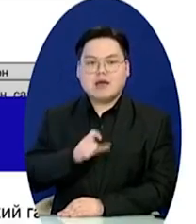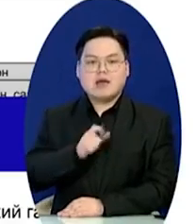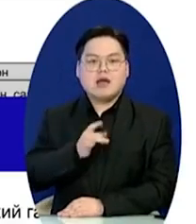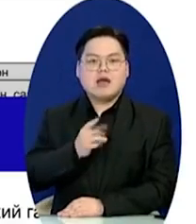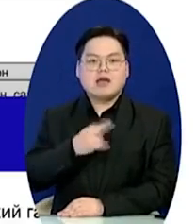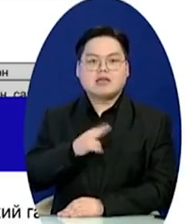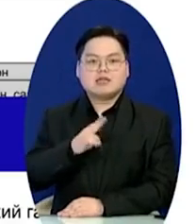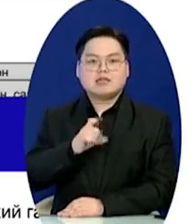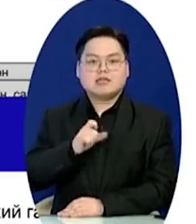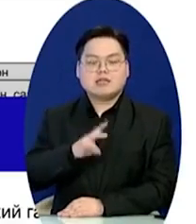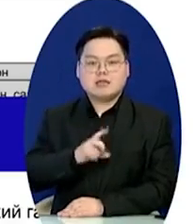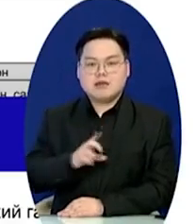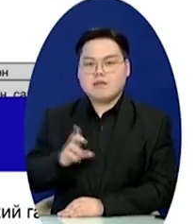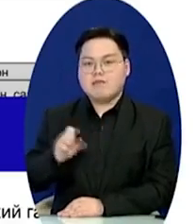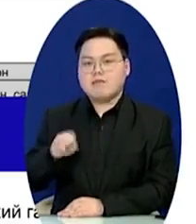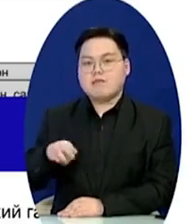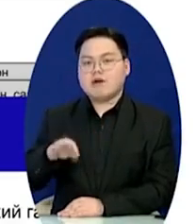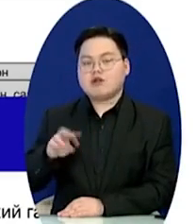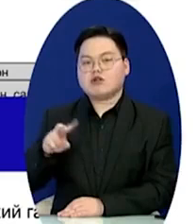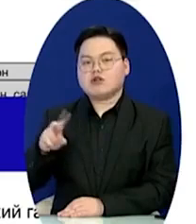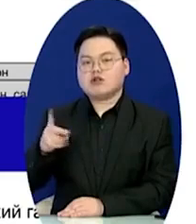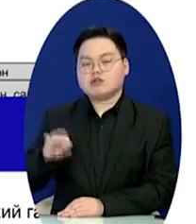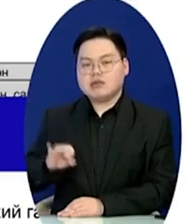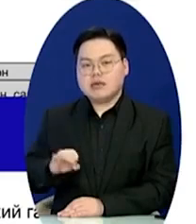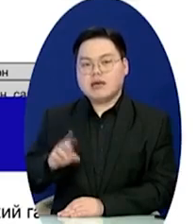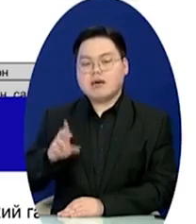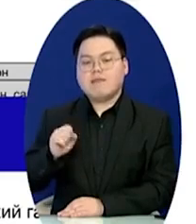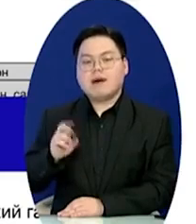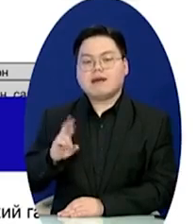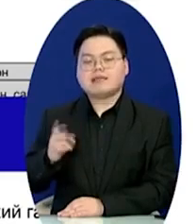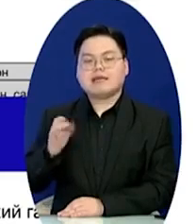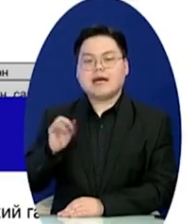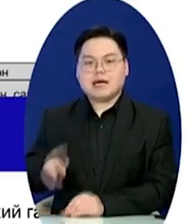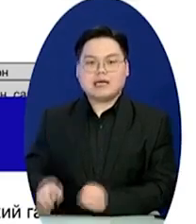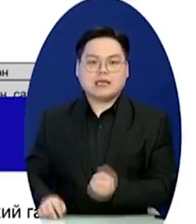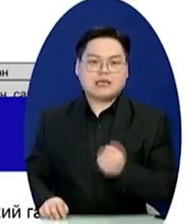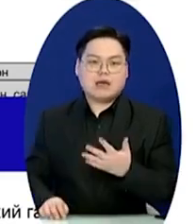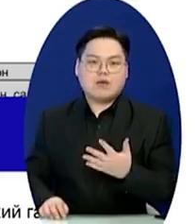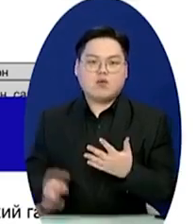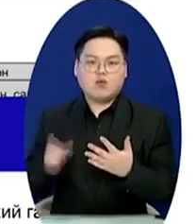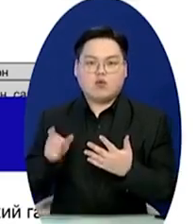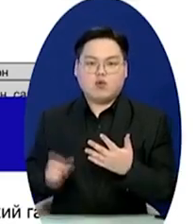Лувсан Дөржийн Дөрцөрөн, Баттэлзийн Баярсайхан гэсэн юм 5 хүн